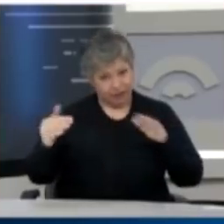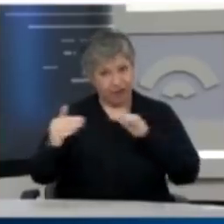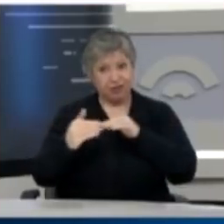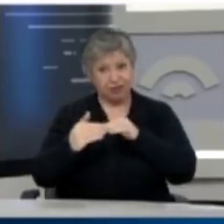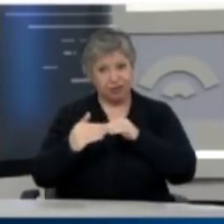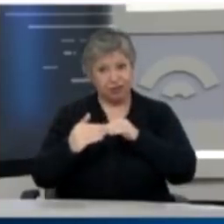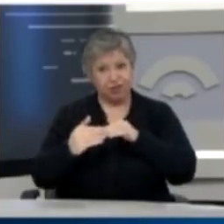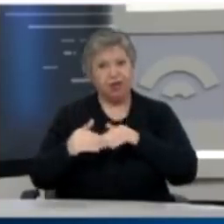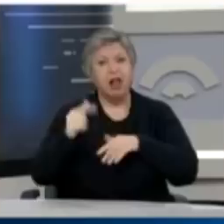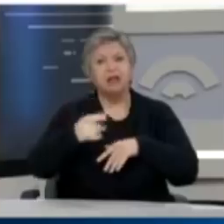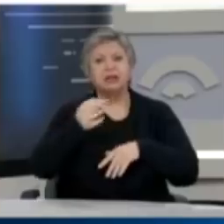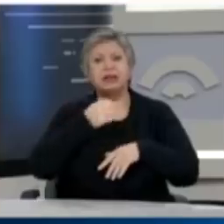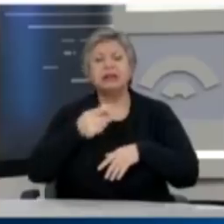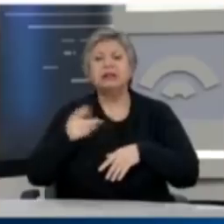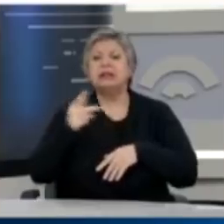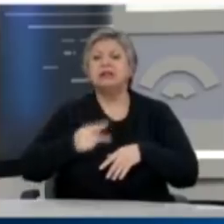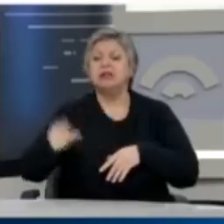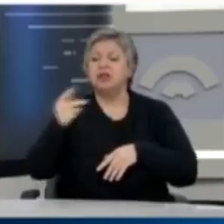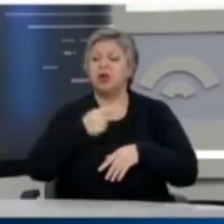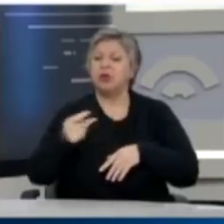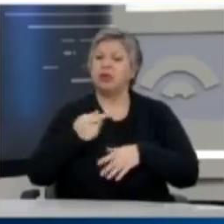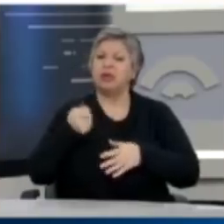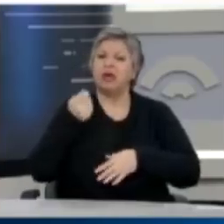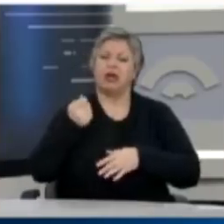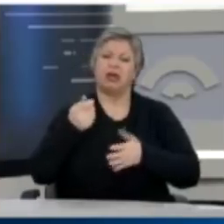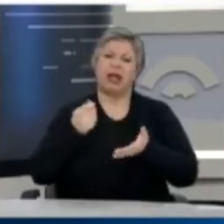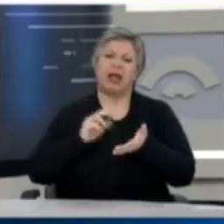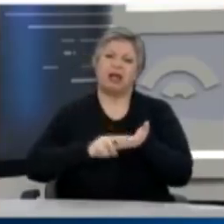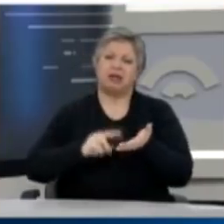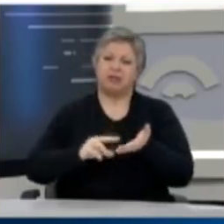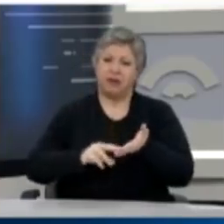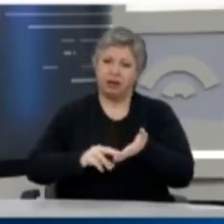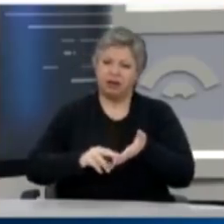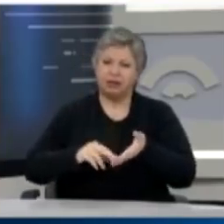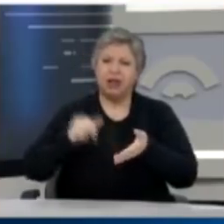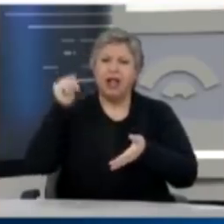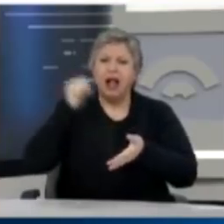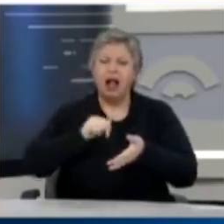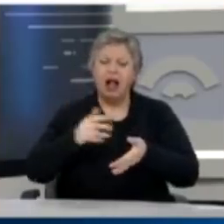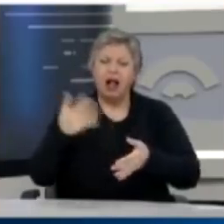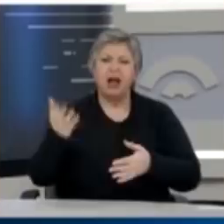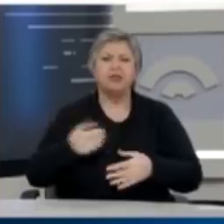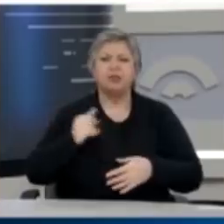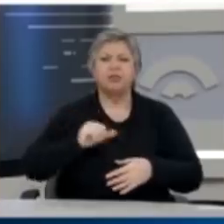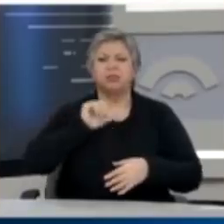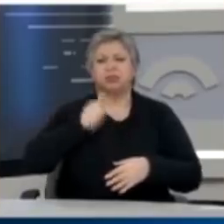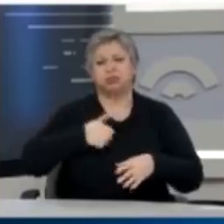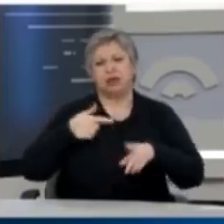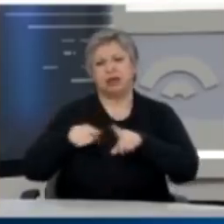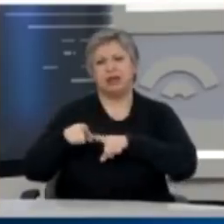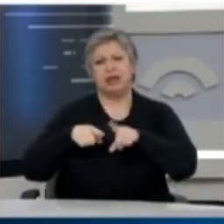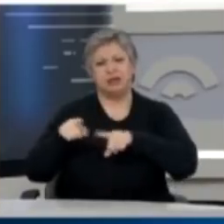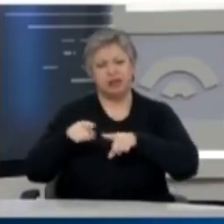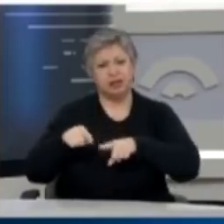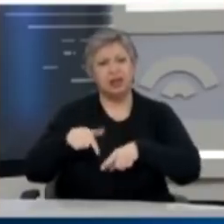την κοινωνική ασφάλιση είναι καραμπινάτη νεοφιλελεύθερη πολιτική, αφού σε αυτήν